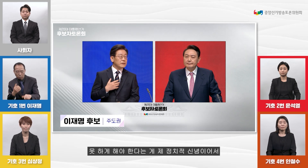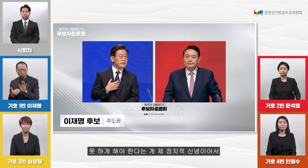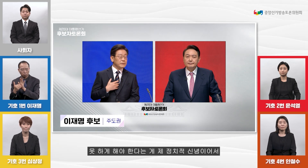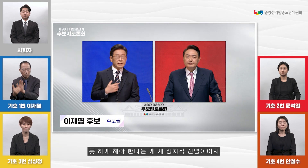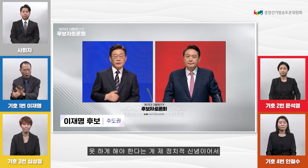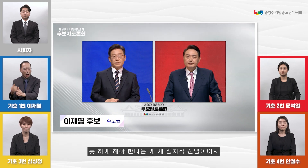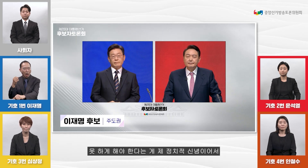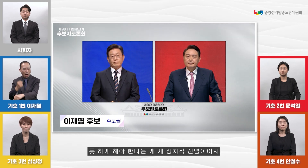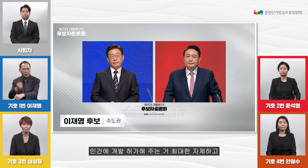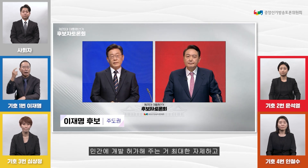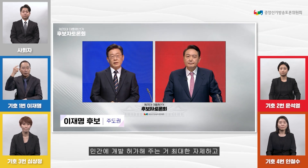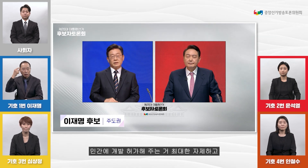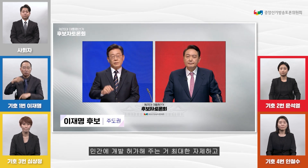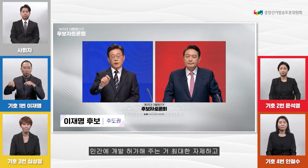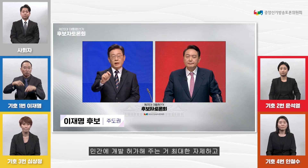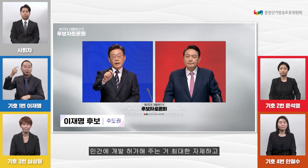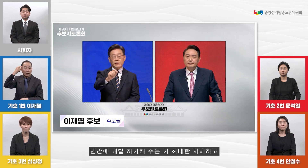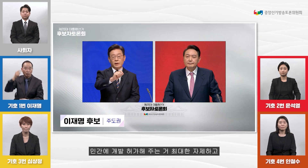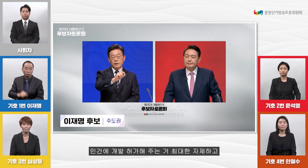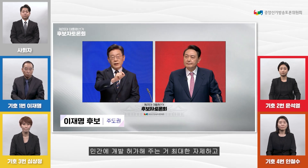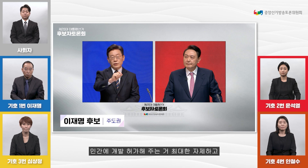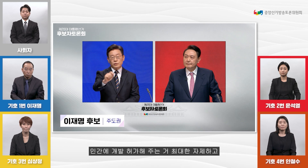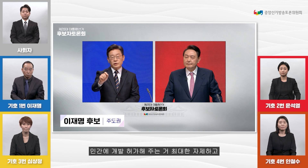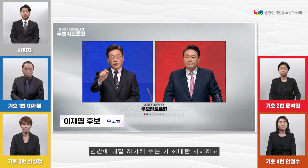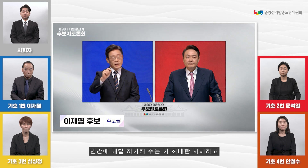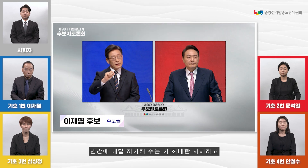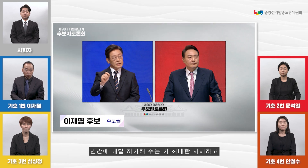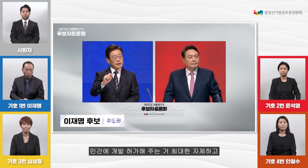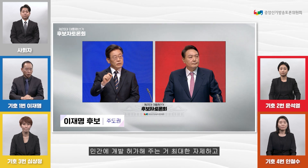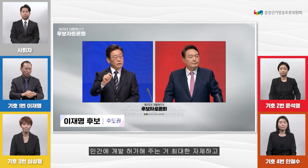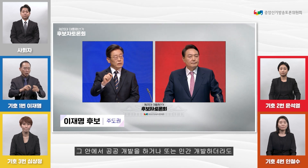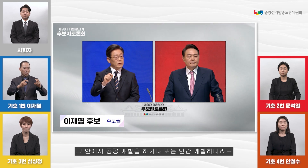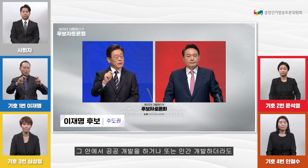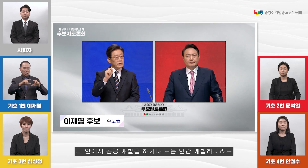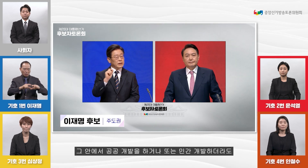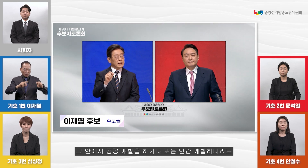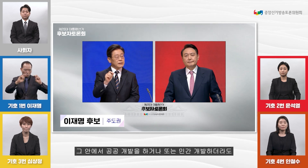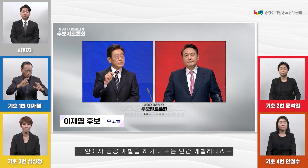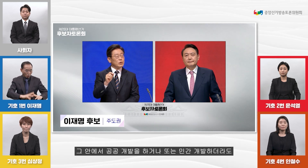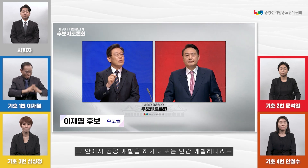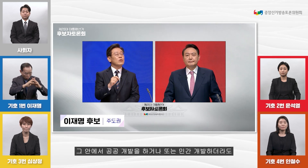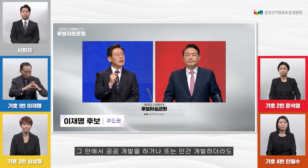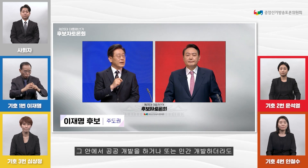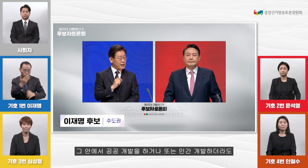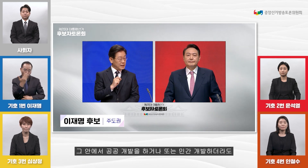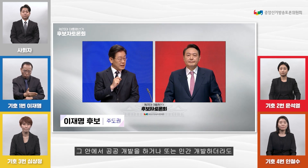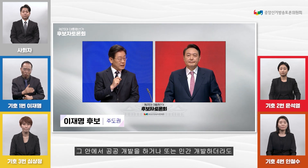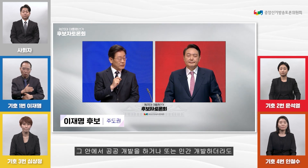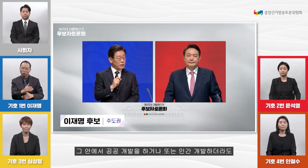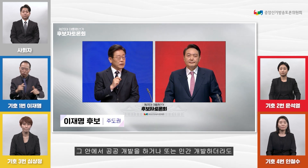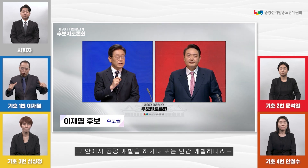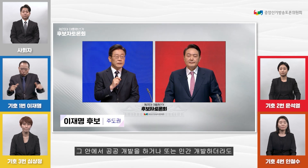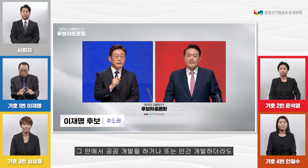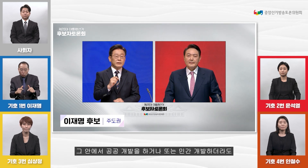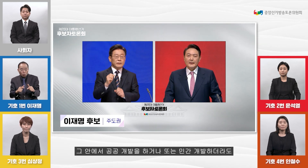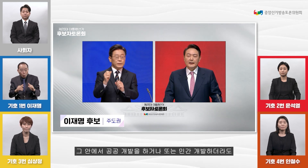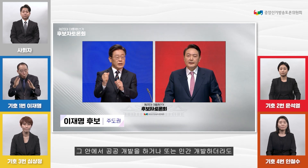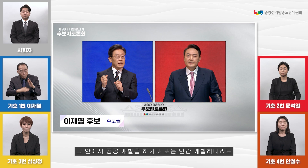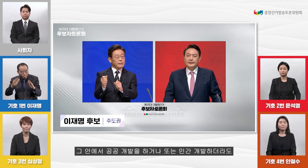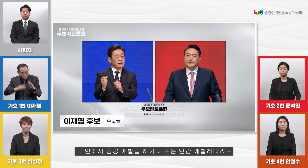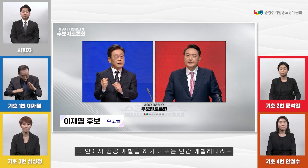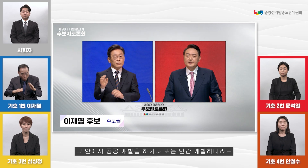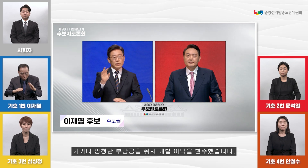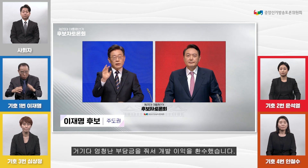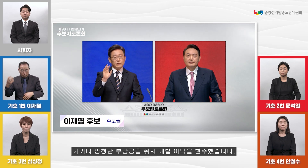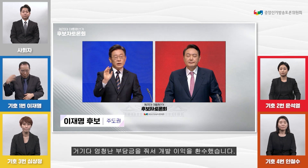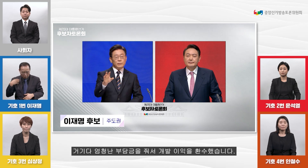정치적 신념이어서 민간의 개발 허가해 주는 거 최대한 자제하고 그 안에서 공공 개발을 하거나 또는 민간